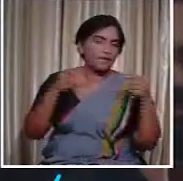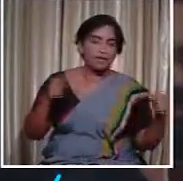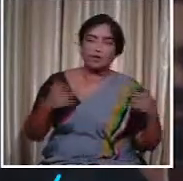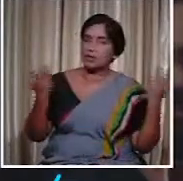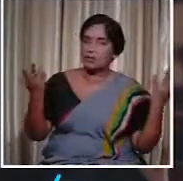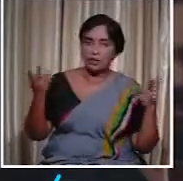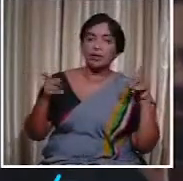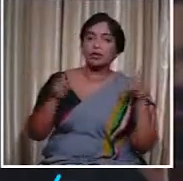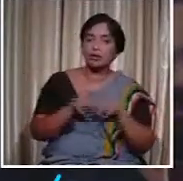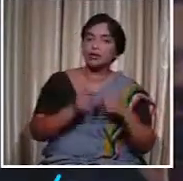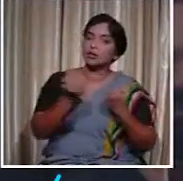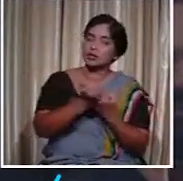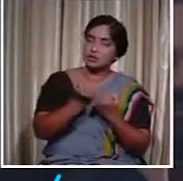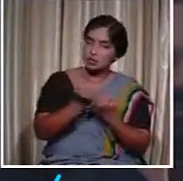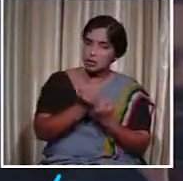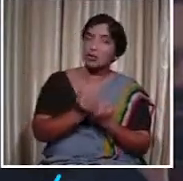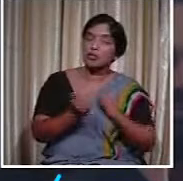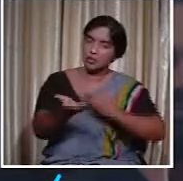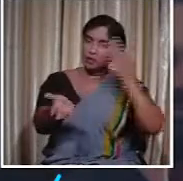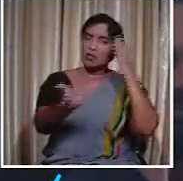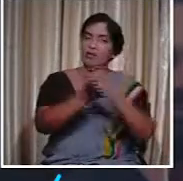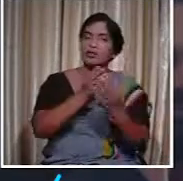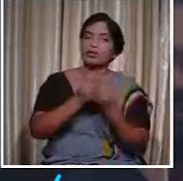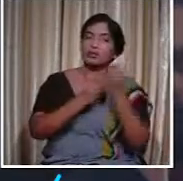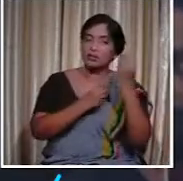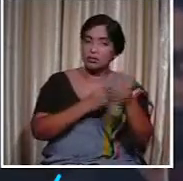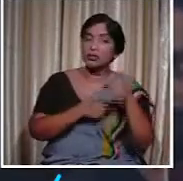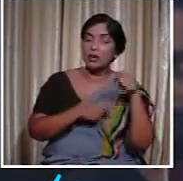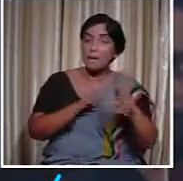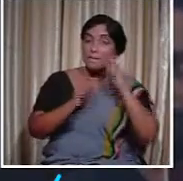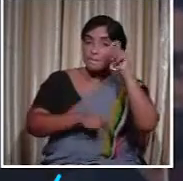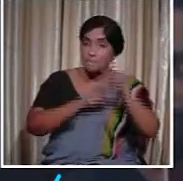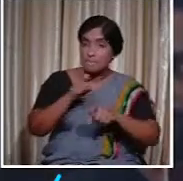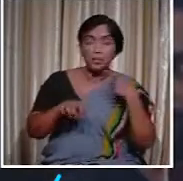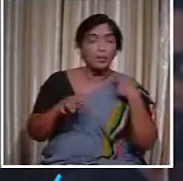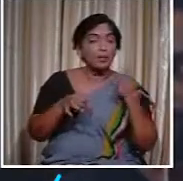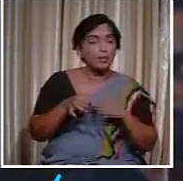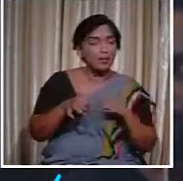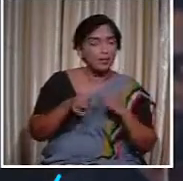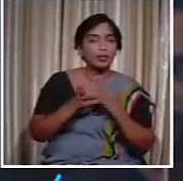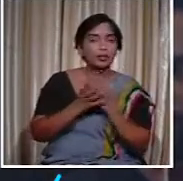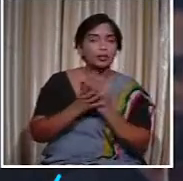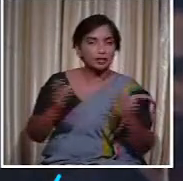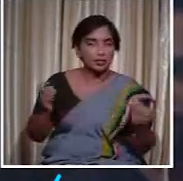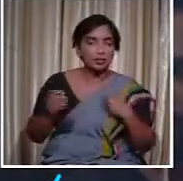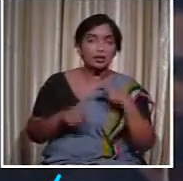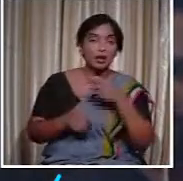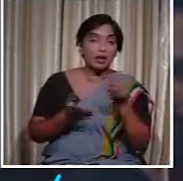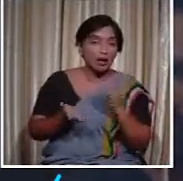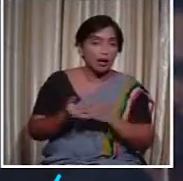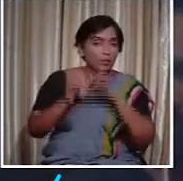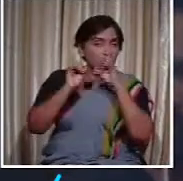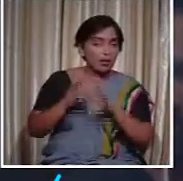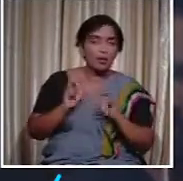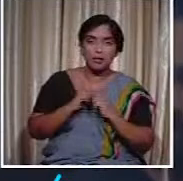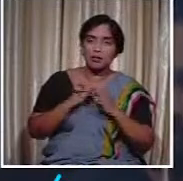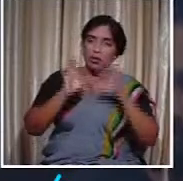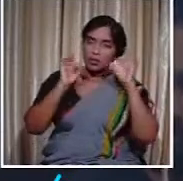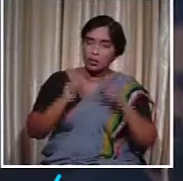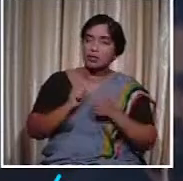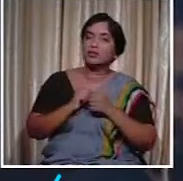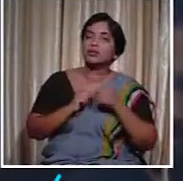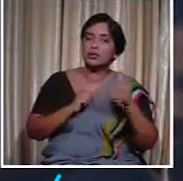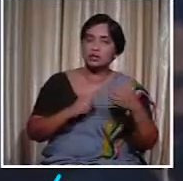ඒ සඳහා සහයෝගය සහ දායකත්වය ලබා දීලා මේ ජනතාව මේ ප්‍රශ්නේ මුදව ගන්නත් ආයෙත් මෙවැනි ගැටලුවක් ඇති නොවෙන්නත් වැඩ කටයුතු